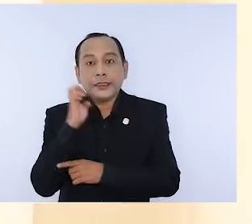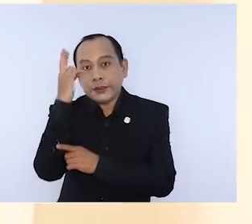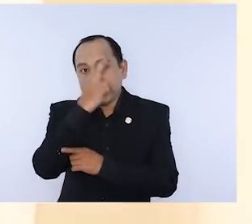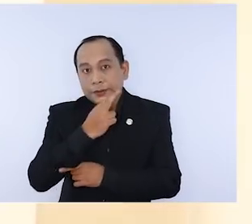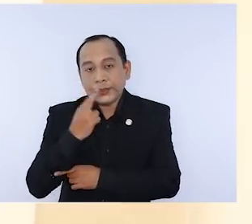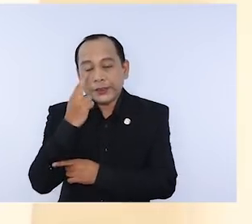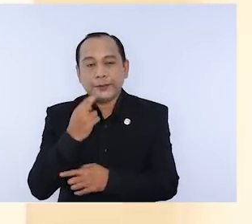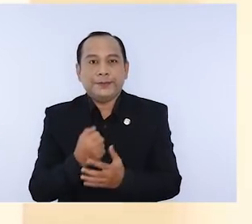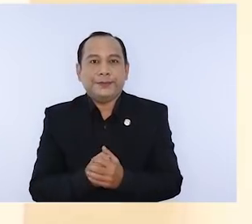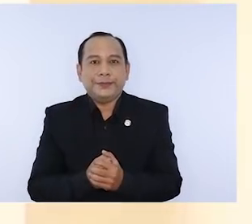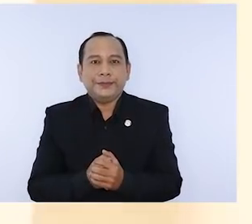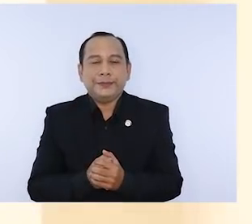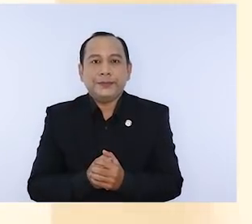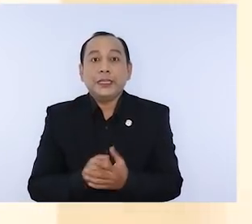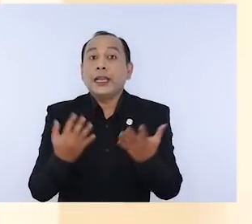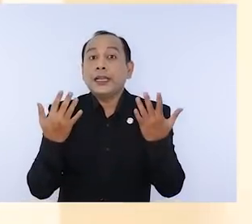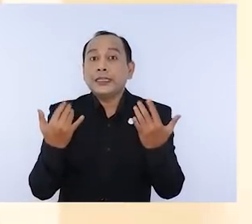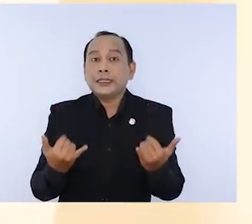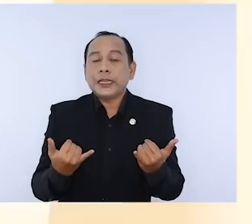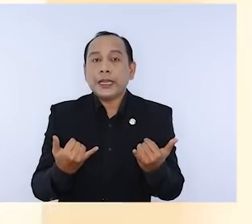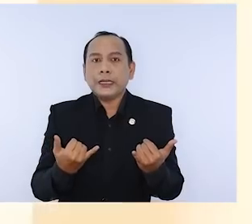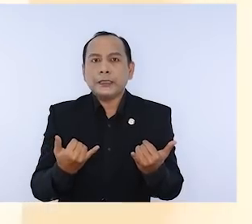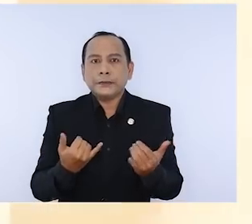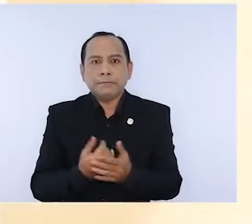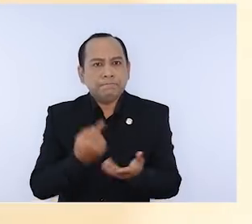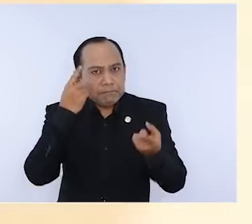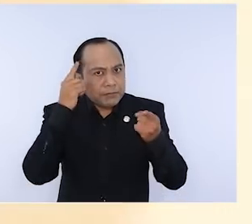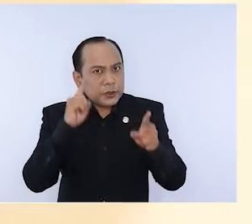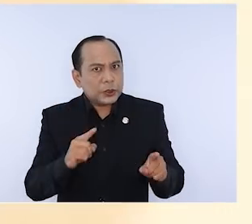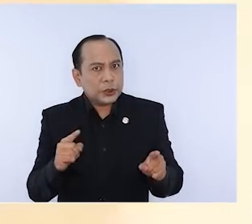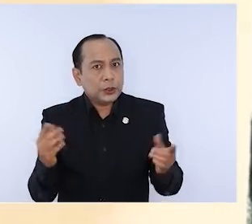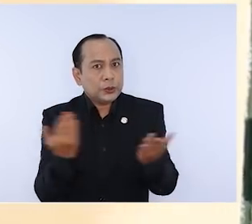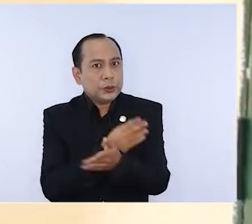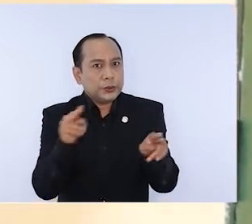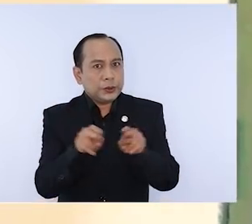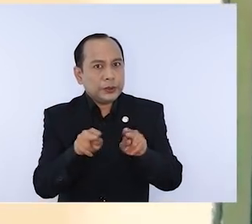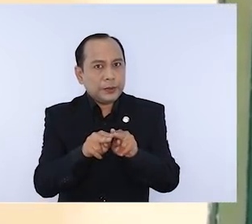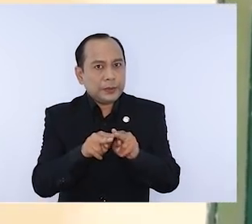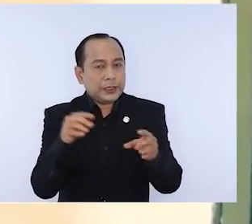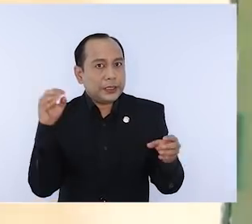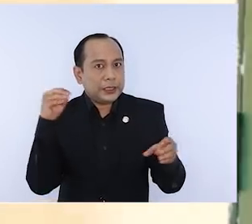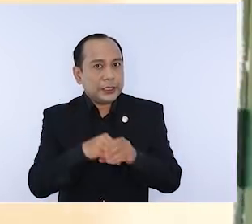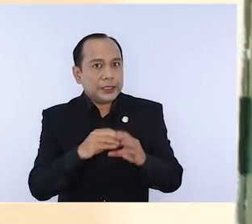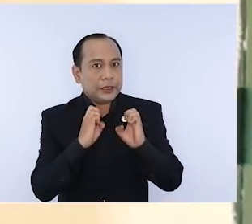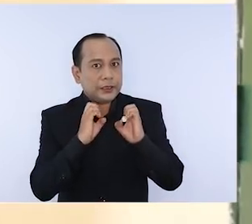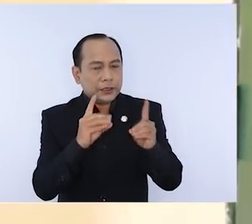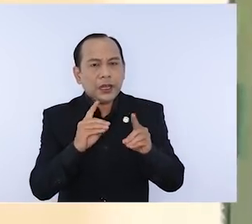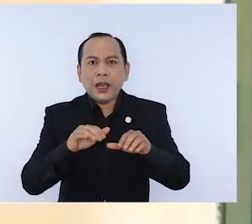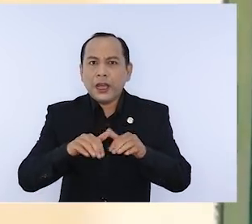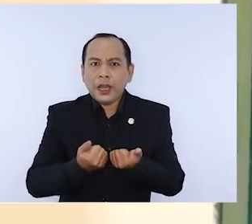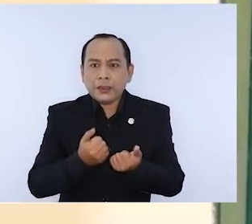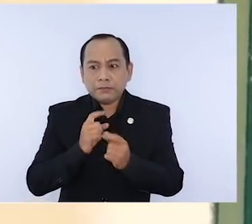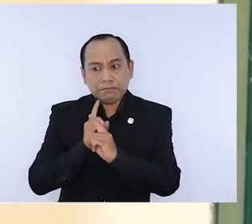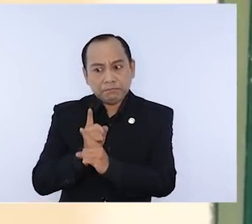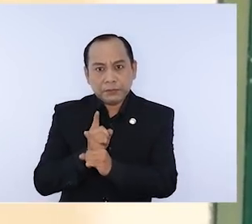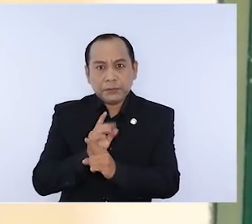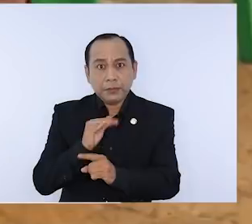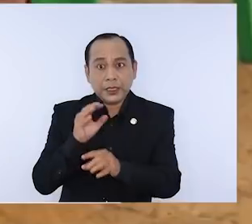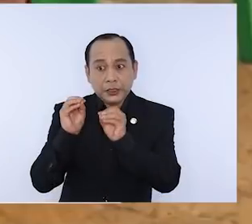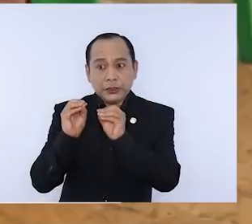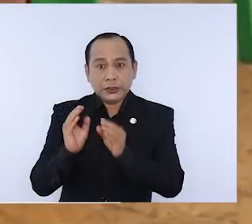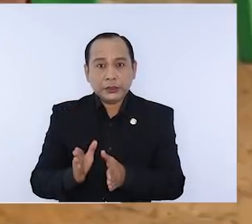Ella. Ngayong ipinatutupad ang new normal sa edukasyon, paano nga ba ito natutugunan ng mga